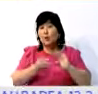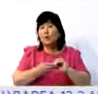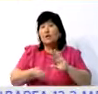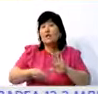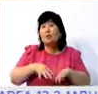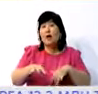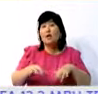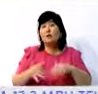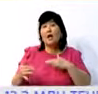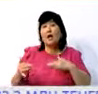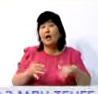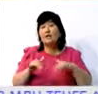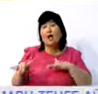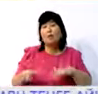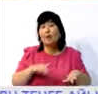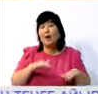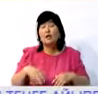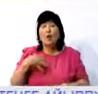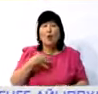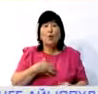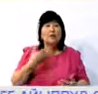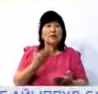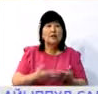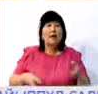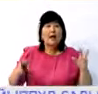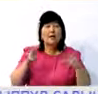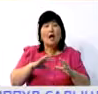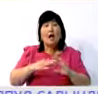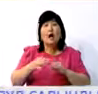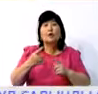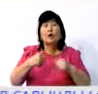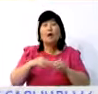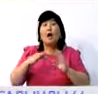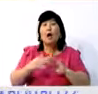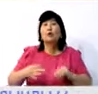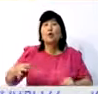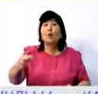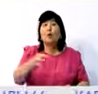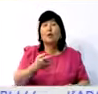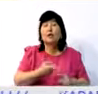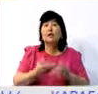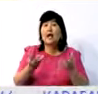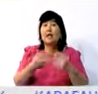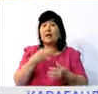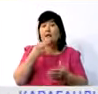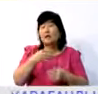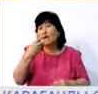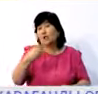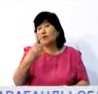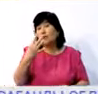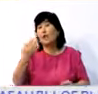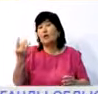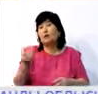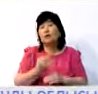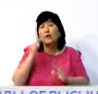сыбайлас жемқорлыққа қарсы іс-қимыл бағытында өзекті мәселелер қаралды. Аудандық бөлімдер мен ауылдық округ әкімдерінің есептері 24 рет